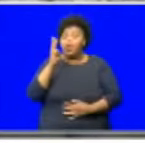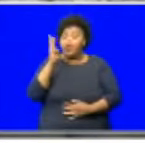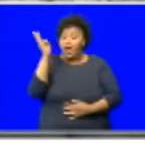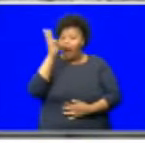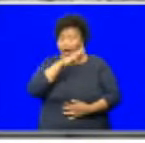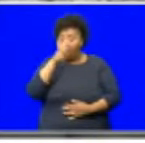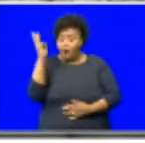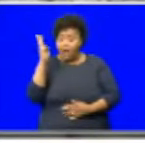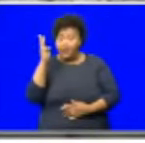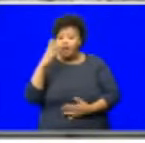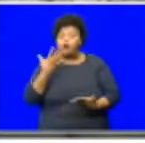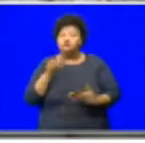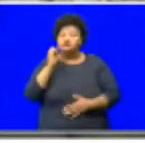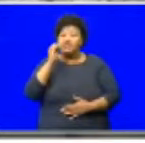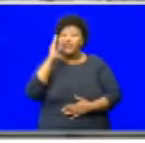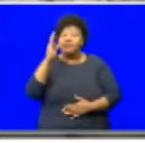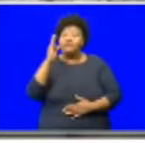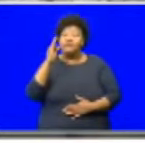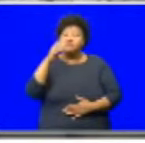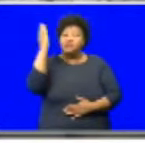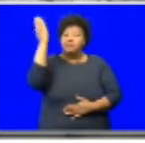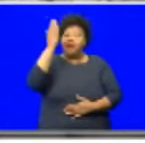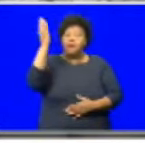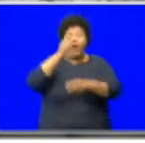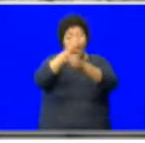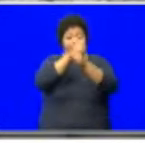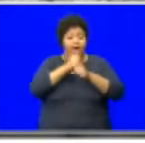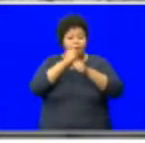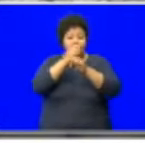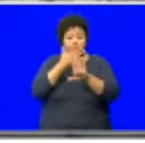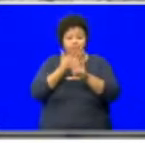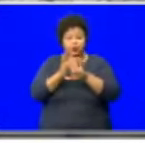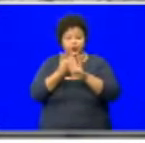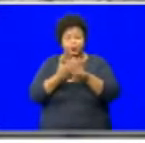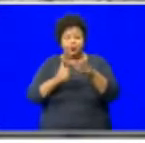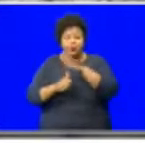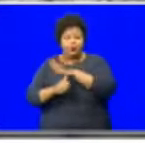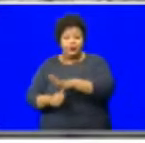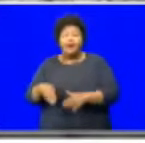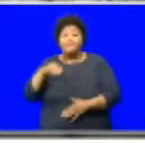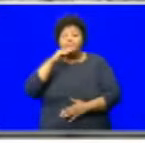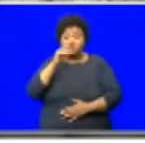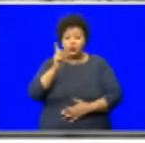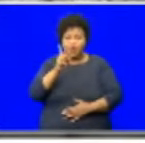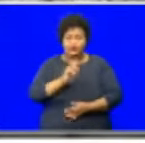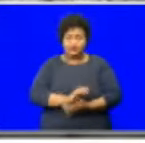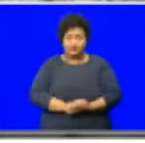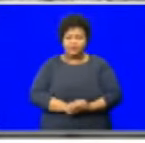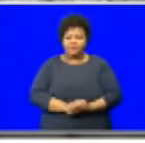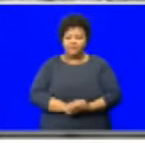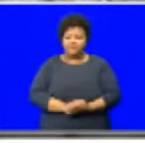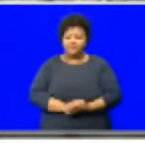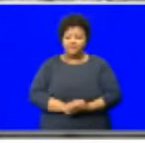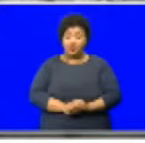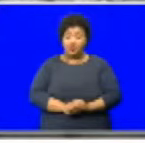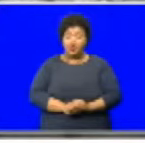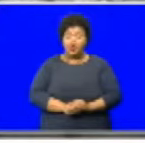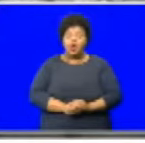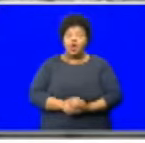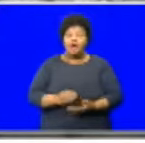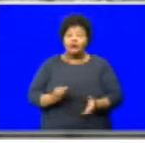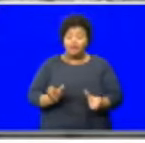ngani esikhathini lesinengi lokuvelako la kule tigungu lemangweni ukuthi kusesekhona